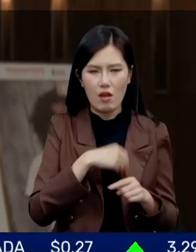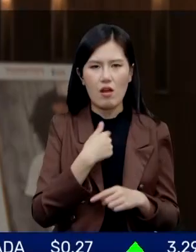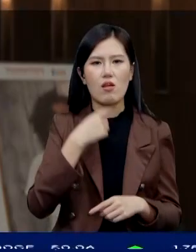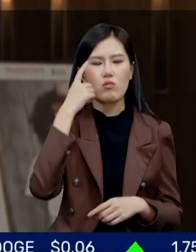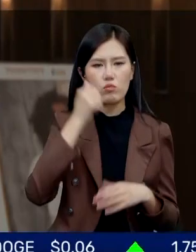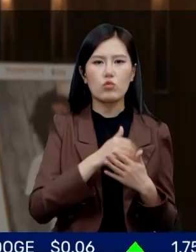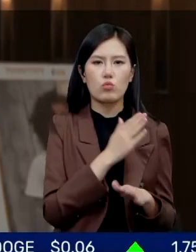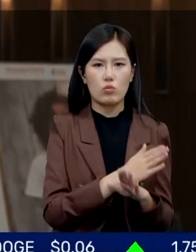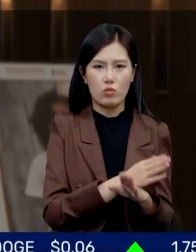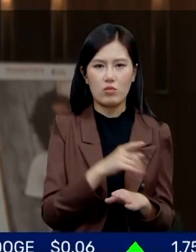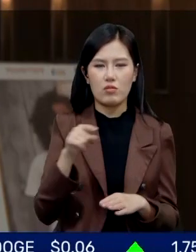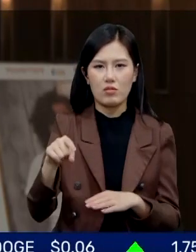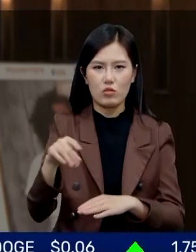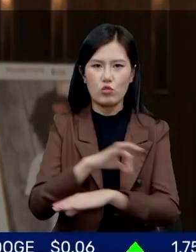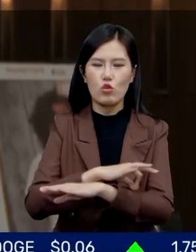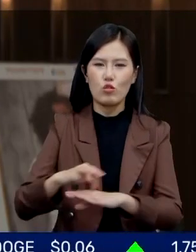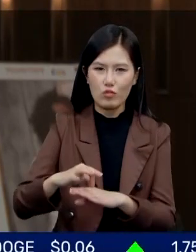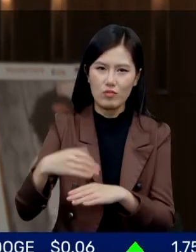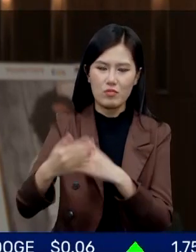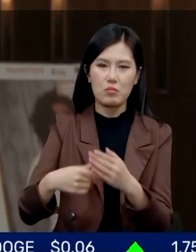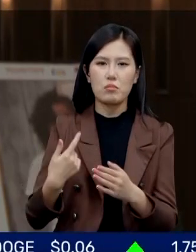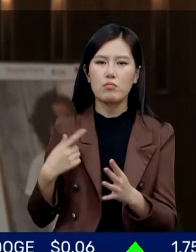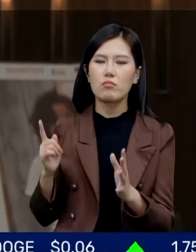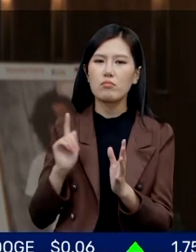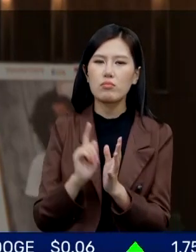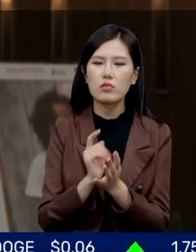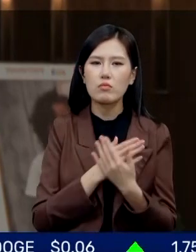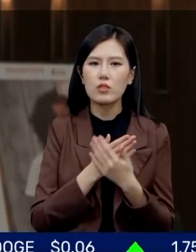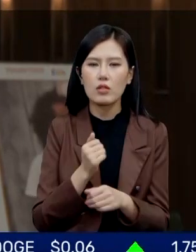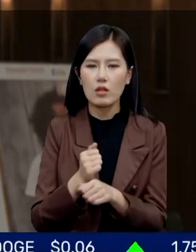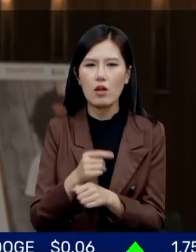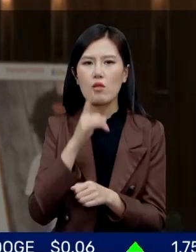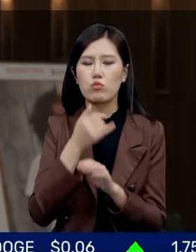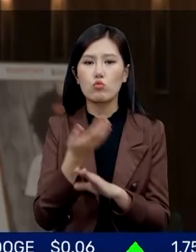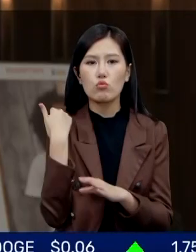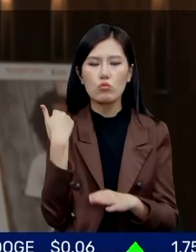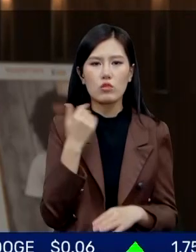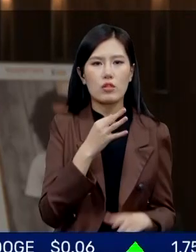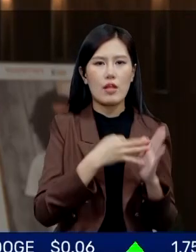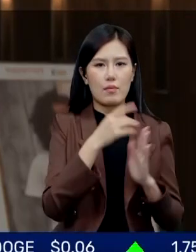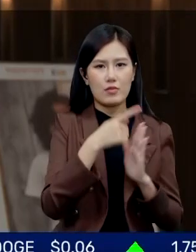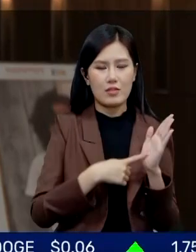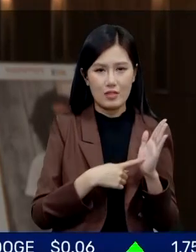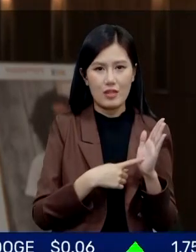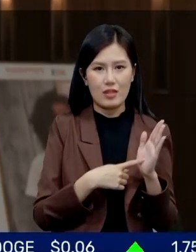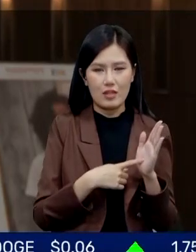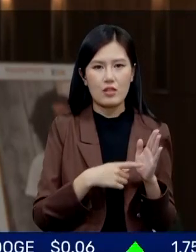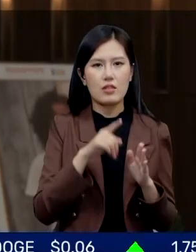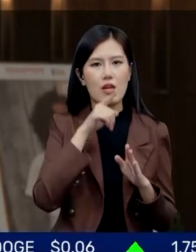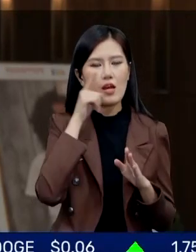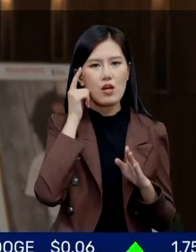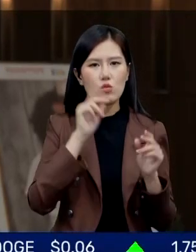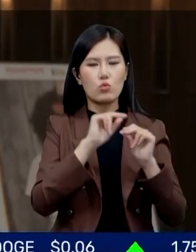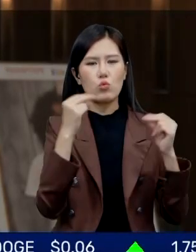энэ хүсэлт санд руу ажил хийснээр бас сая 8 сард зохион байгуулагдсан залуучдын хөгжлийн үндэсний 9 дугаар чуулганд панелистаар